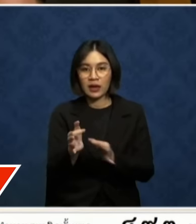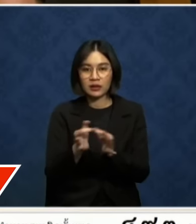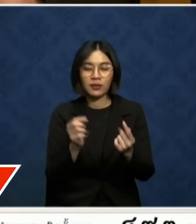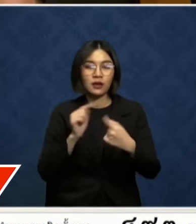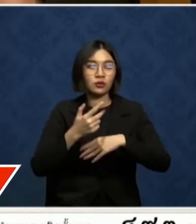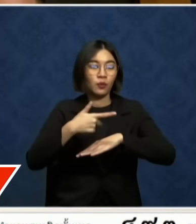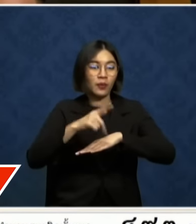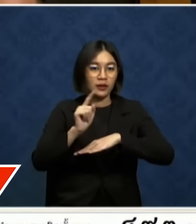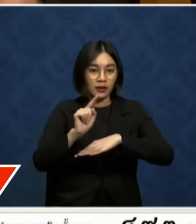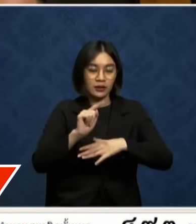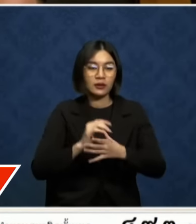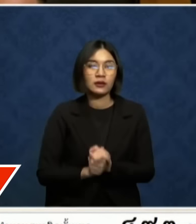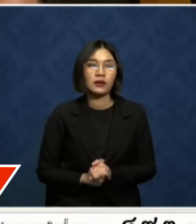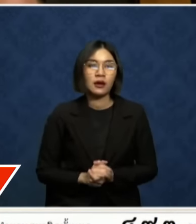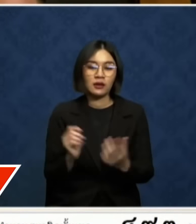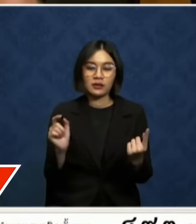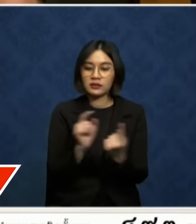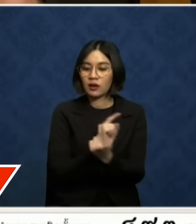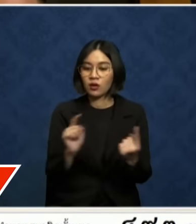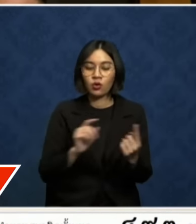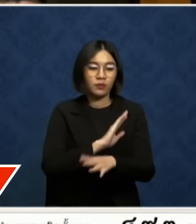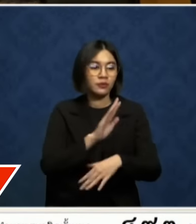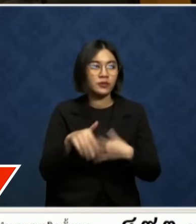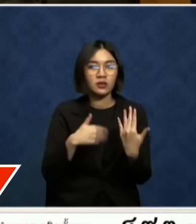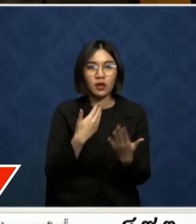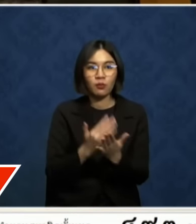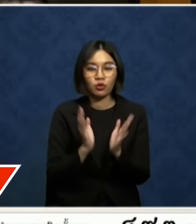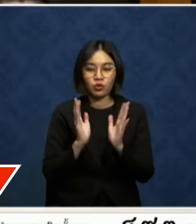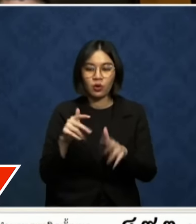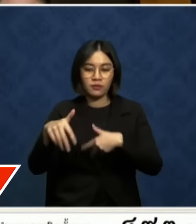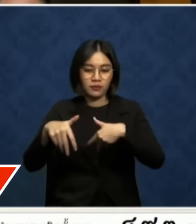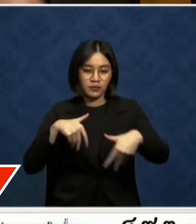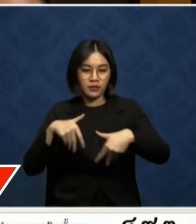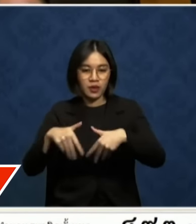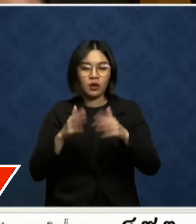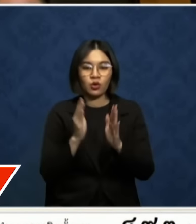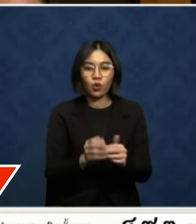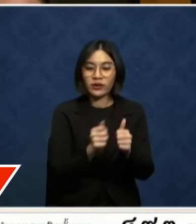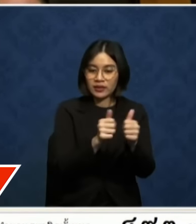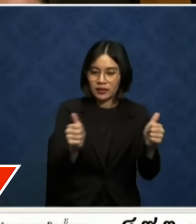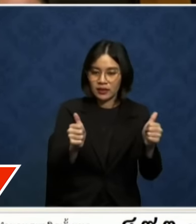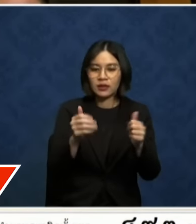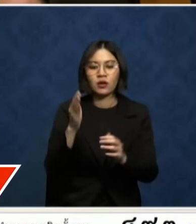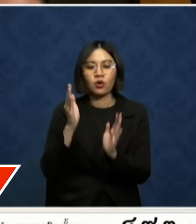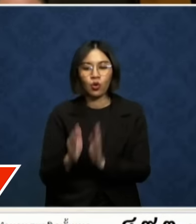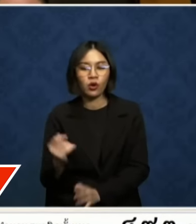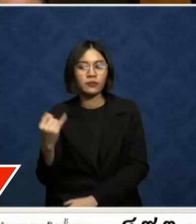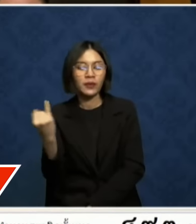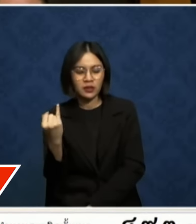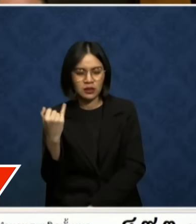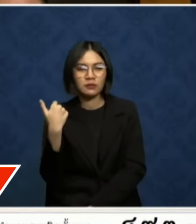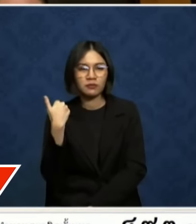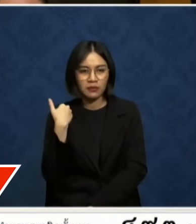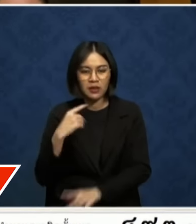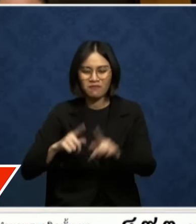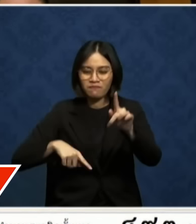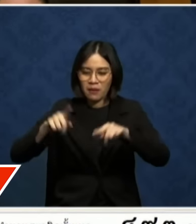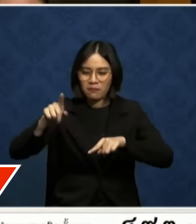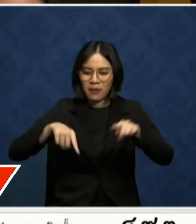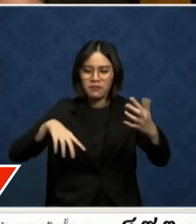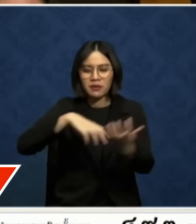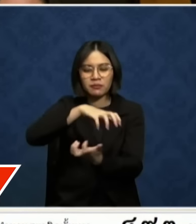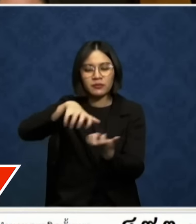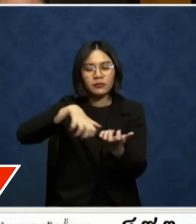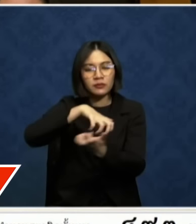คือจริงๆทุกสังคมนะครับทุกพลเมืองเนี่ยมันก็จะมีคนที่ดีและคนที่ไม่ดี ในสังคมเราก็มีคนในลักษณะแบบนั้นเช่นเดียวกันน